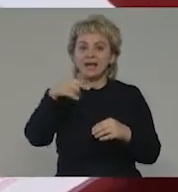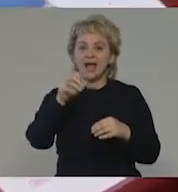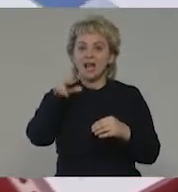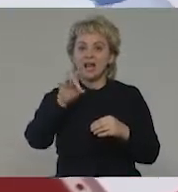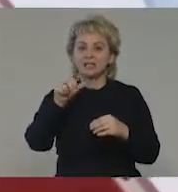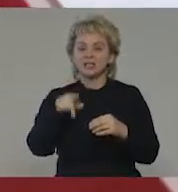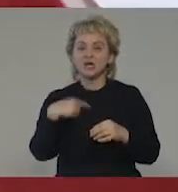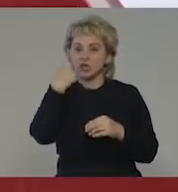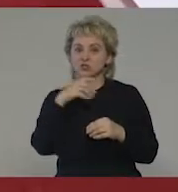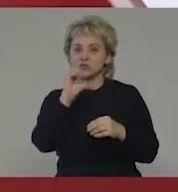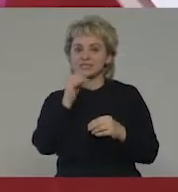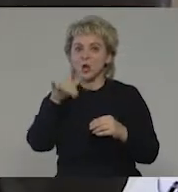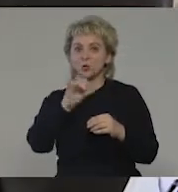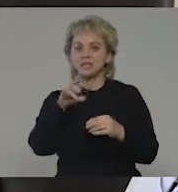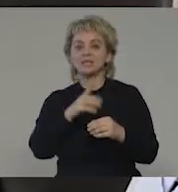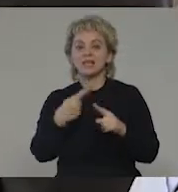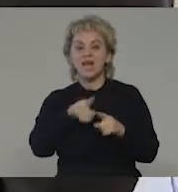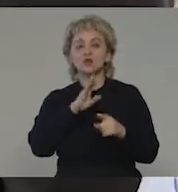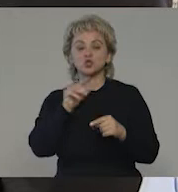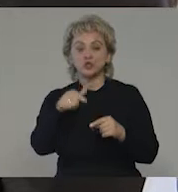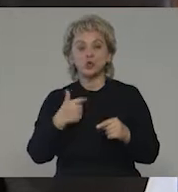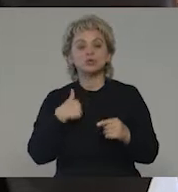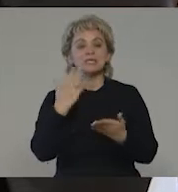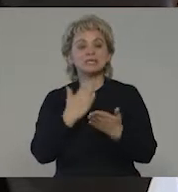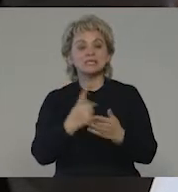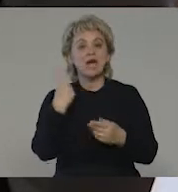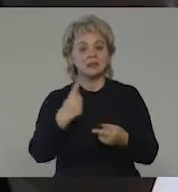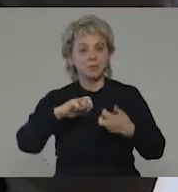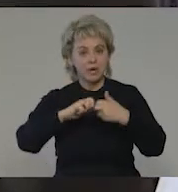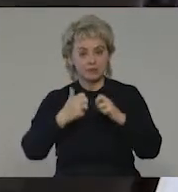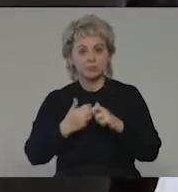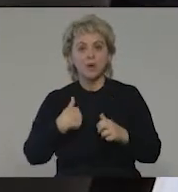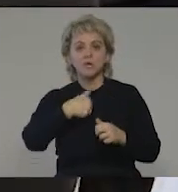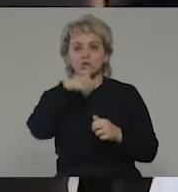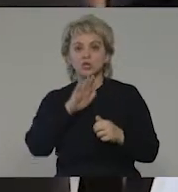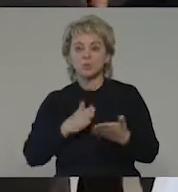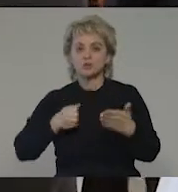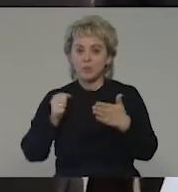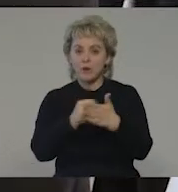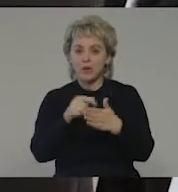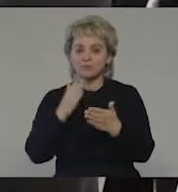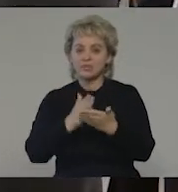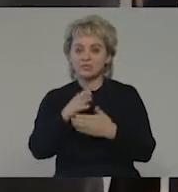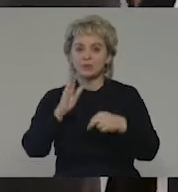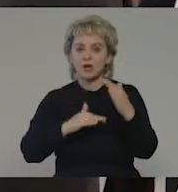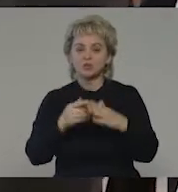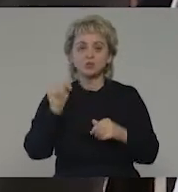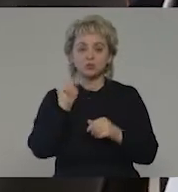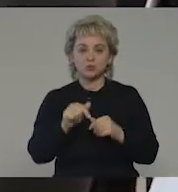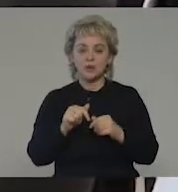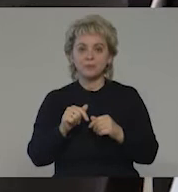и лицевые сауны для женщин. Но у нас есть одна проблема. Мы не можем пробиться в оптическую учреждение.